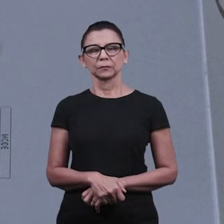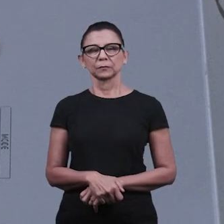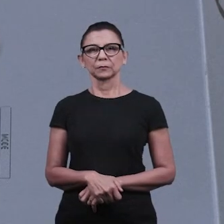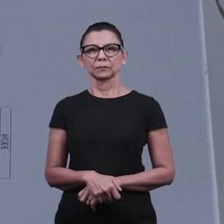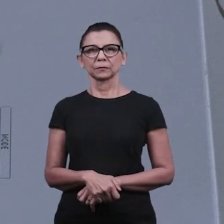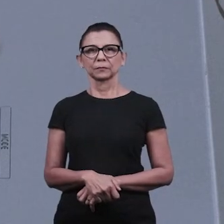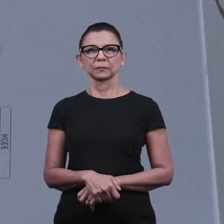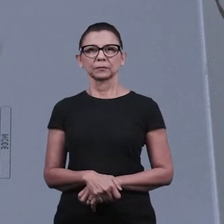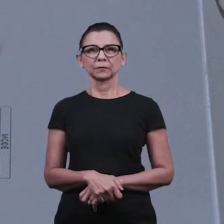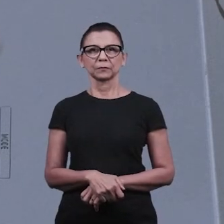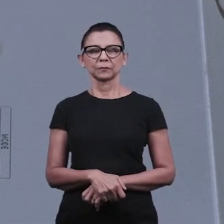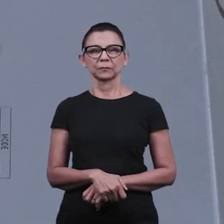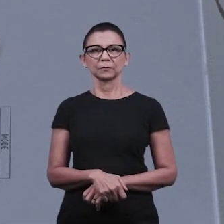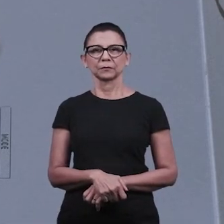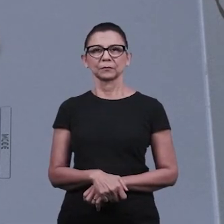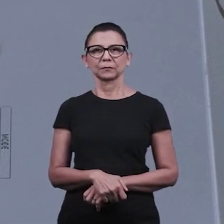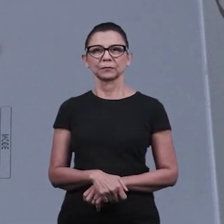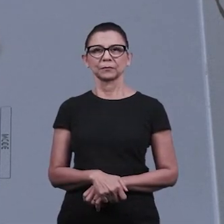E, Mi majeur.